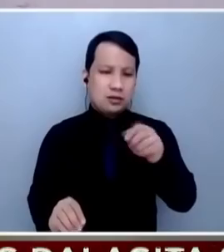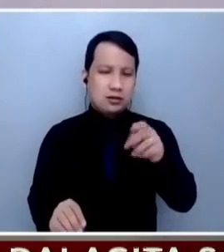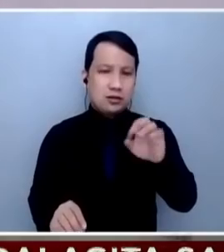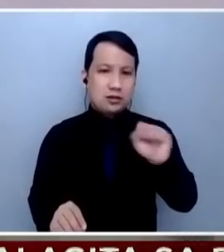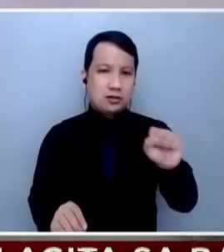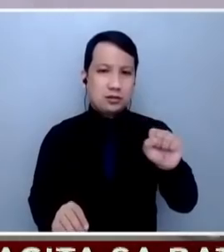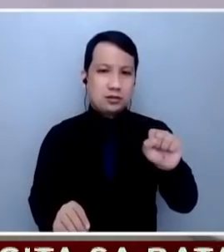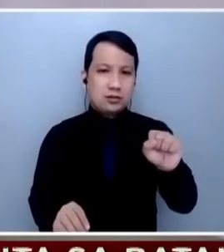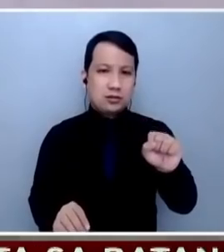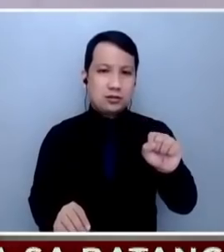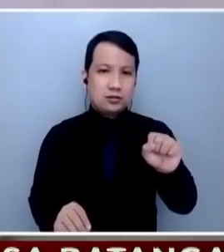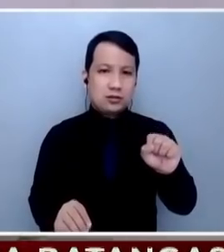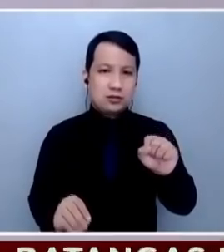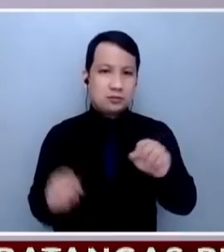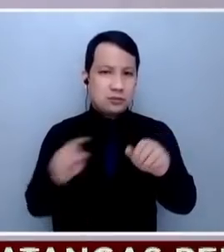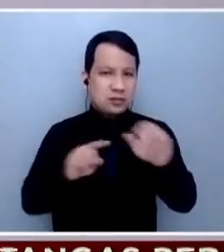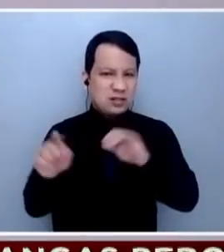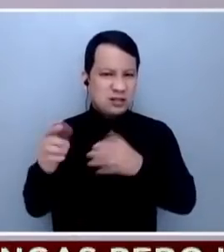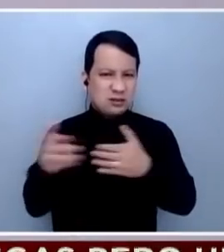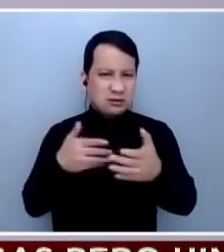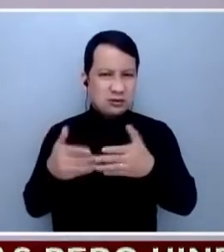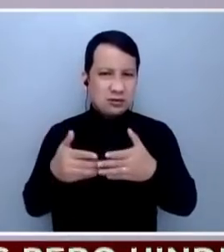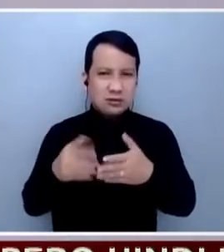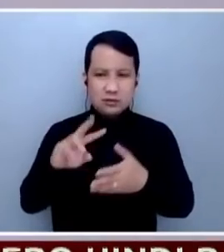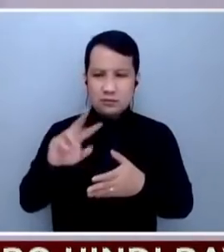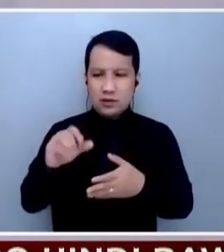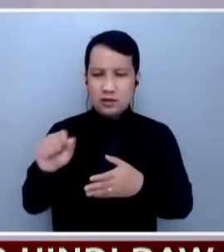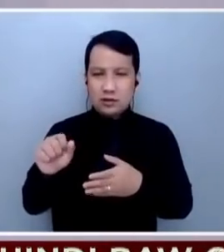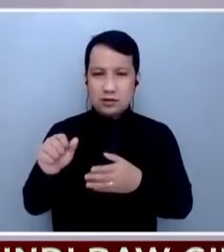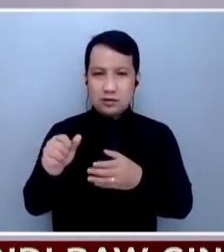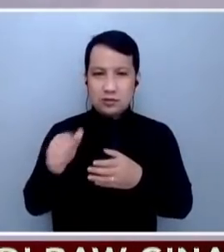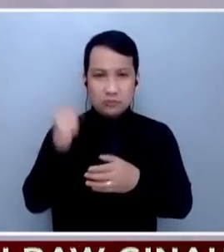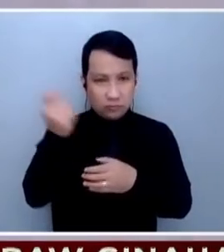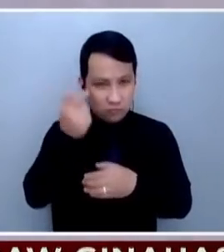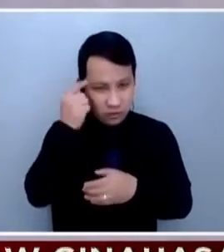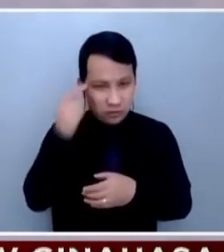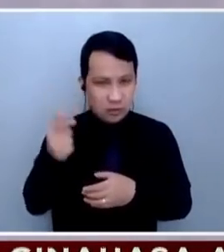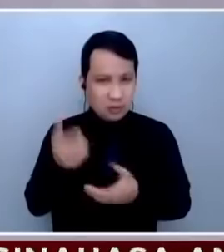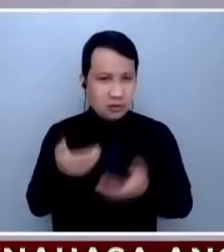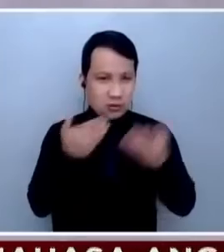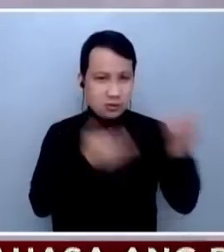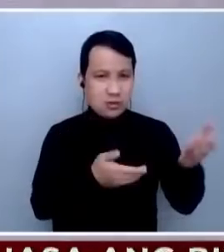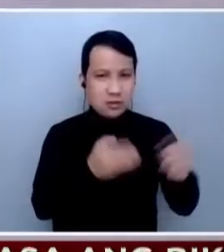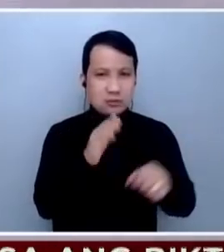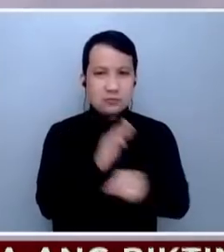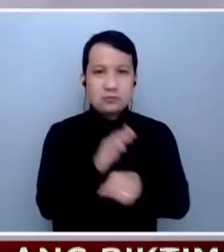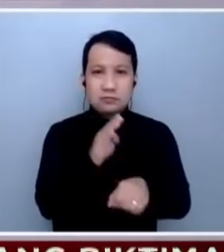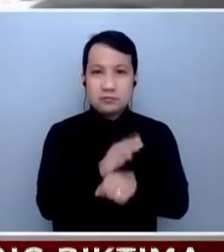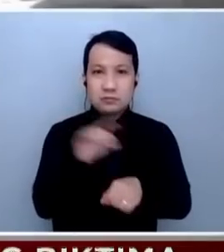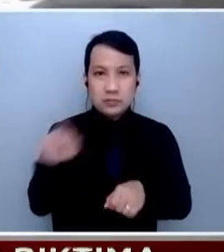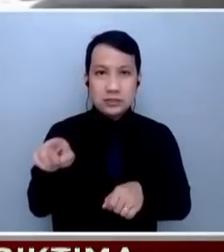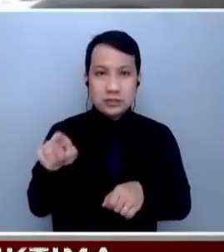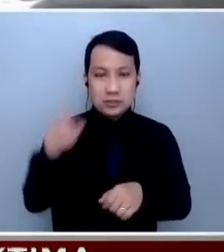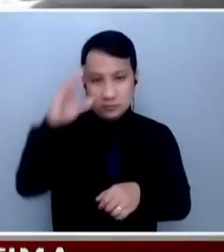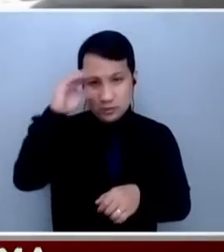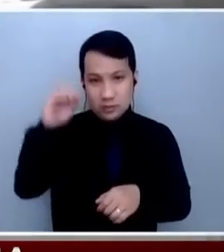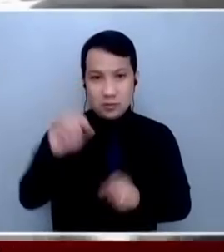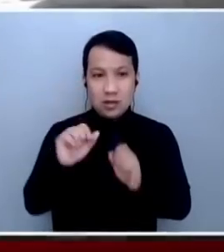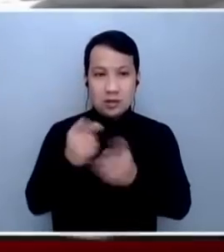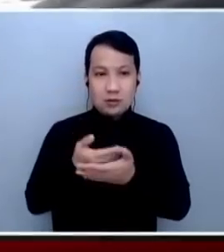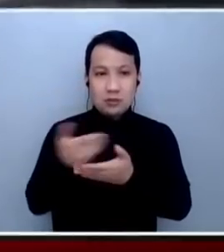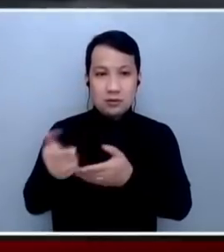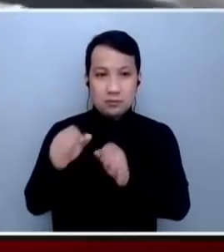na exit strategy via government bailout ang panukala ng business tycoon na ibenta sa gobyerno ang